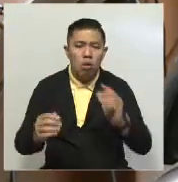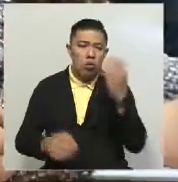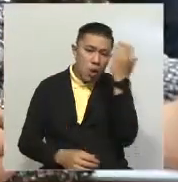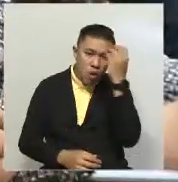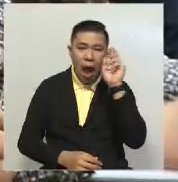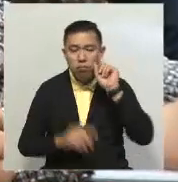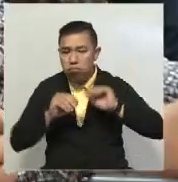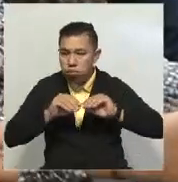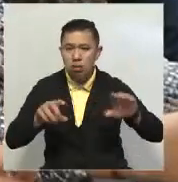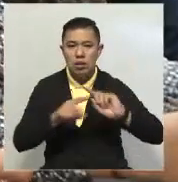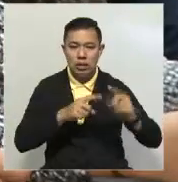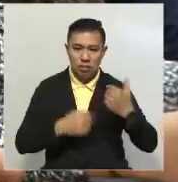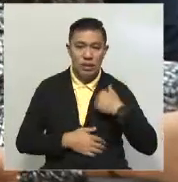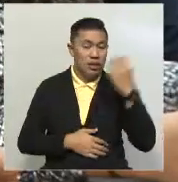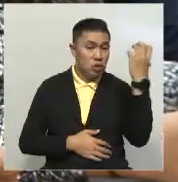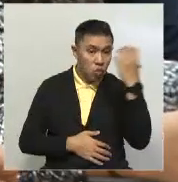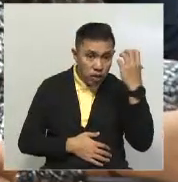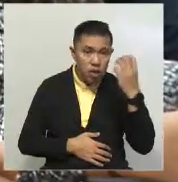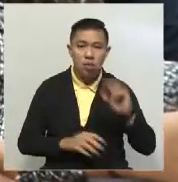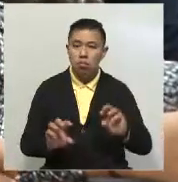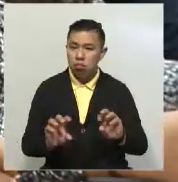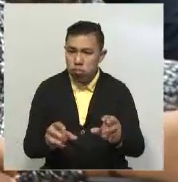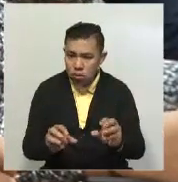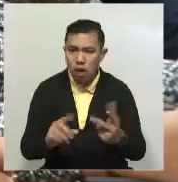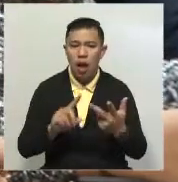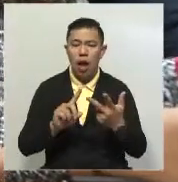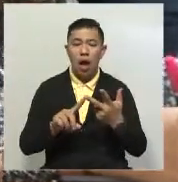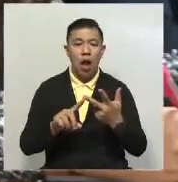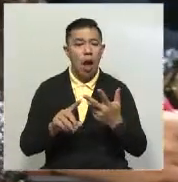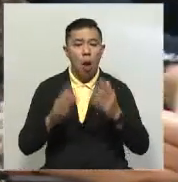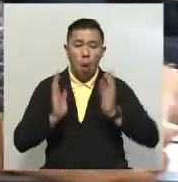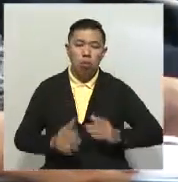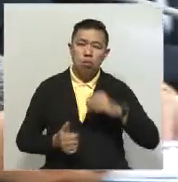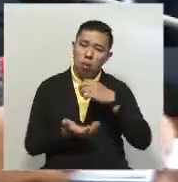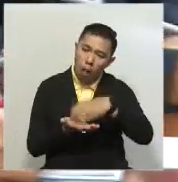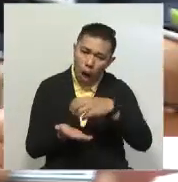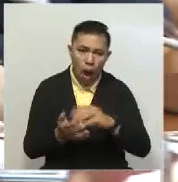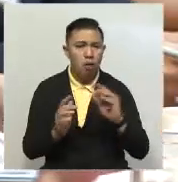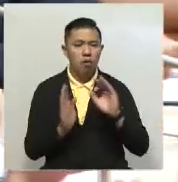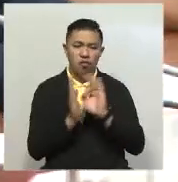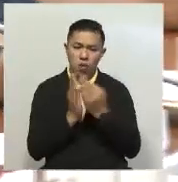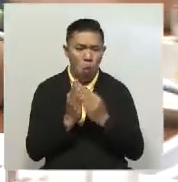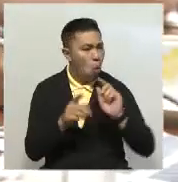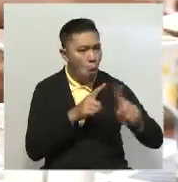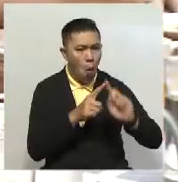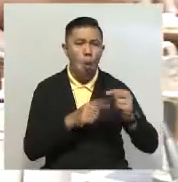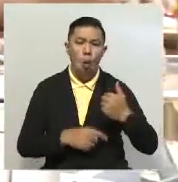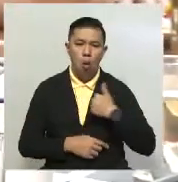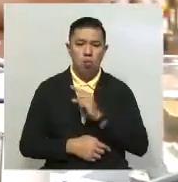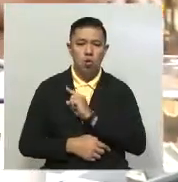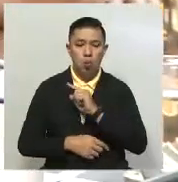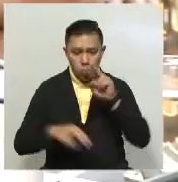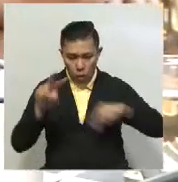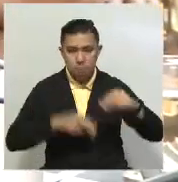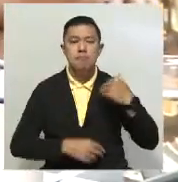มพันธ์ปัจจุบันก็มีทั้งสื่อโทรทัศน์สื่อวิทยุสื่อบุคคลแล้วก็สื่อโซเชียลมีเดียที่อยู่ในการดูแลค่ะ